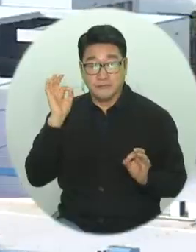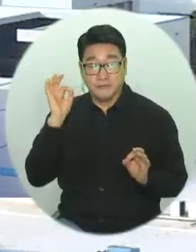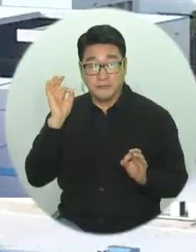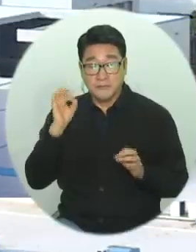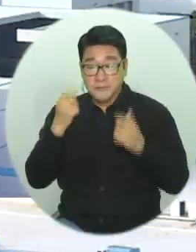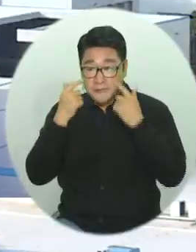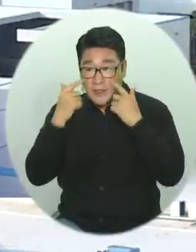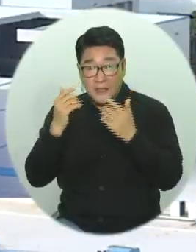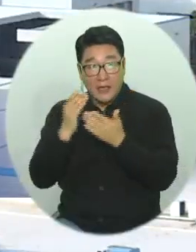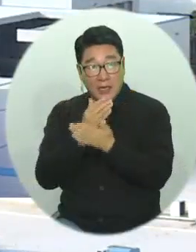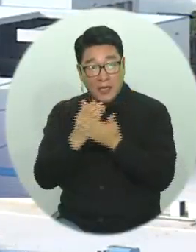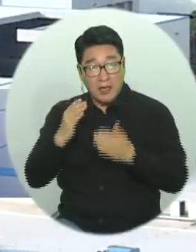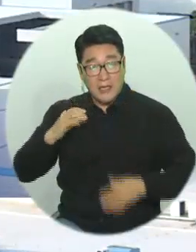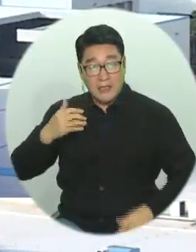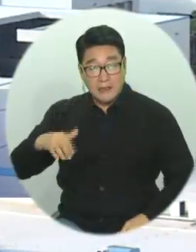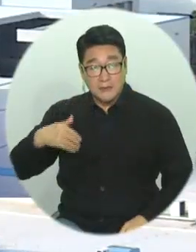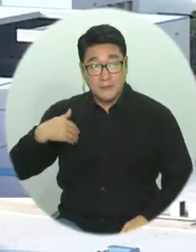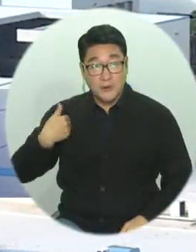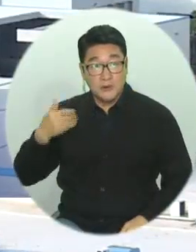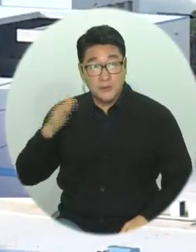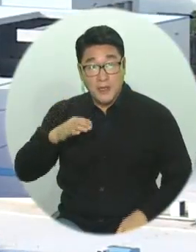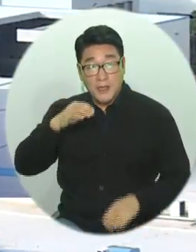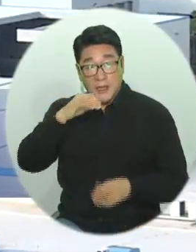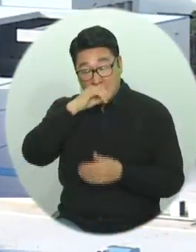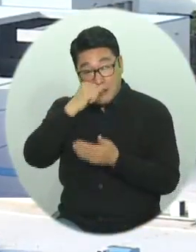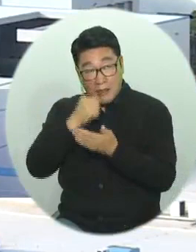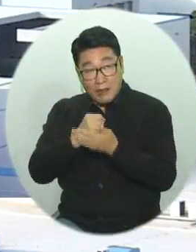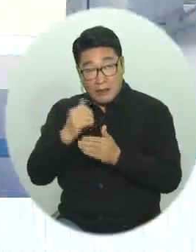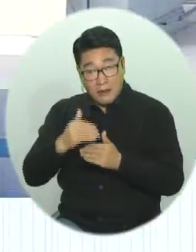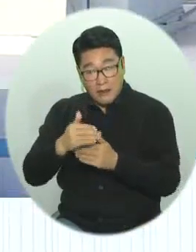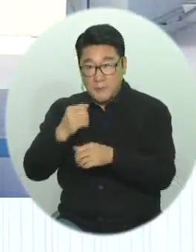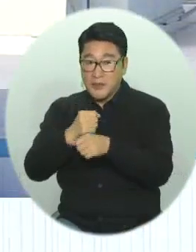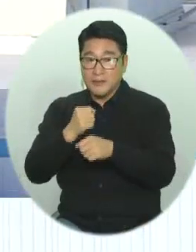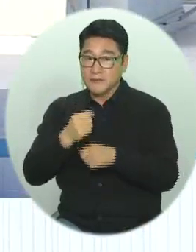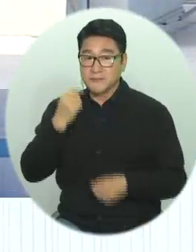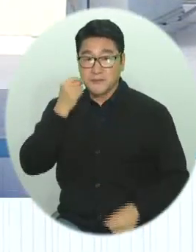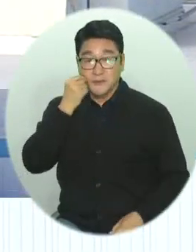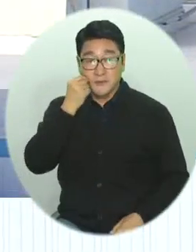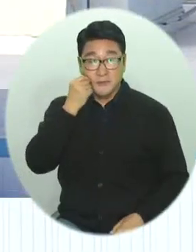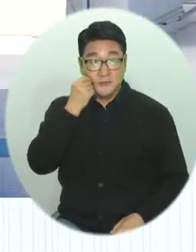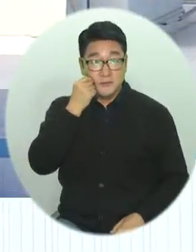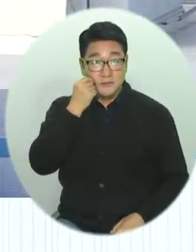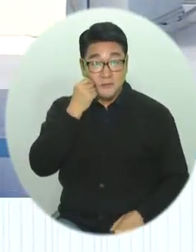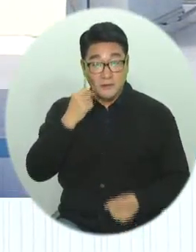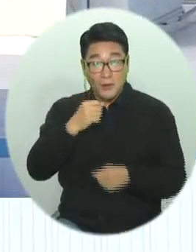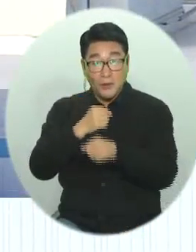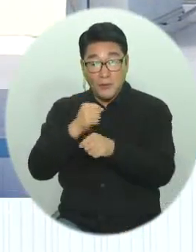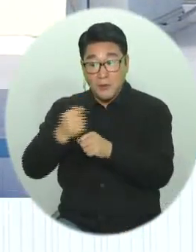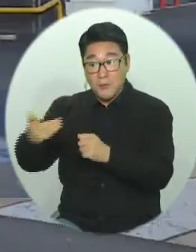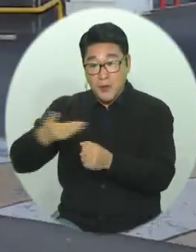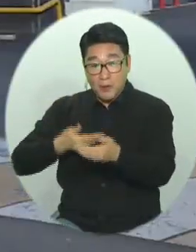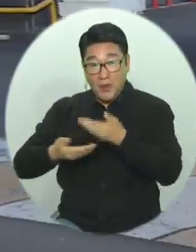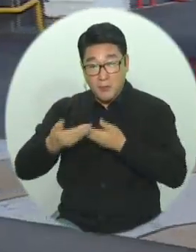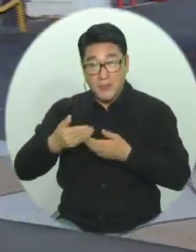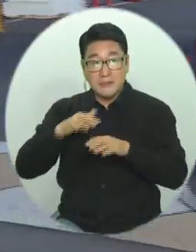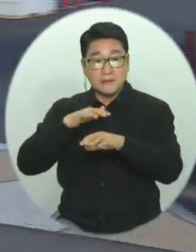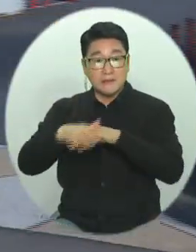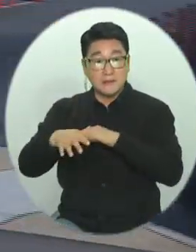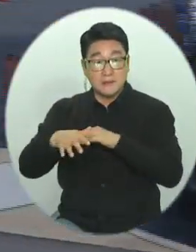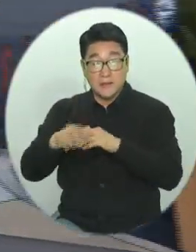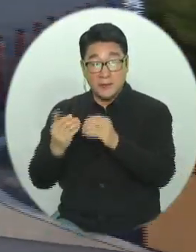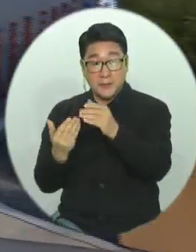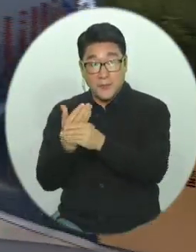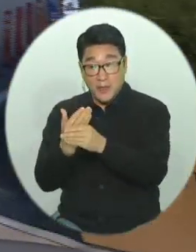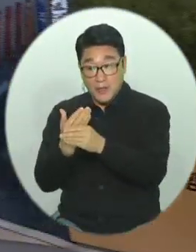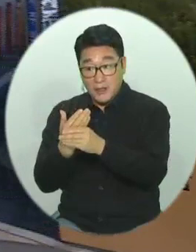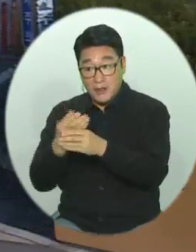정확히 파악은 안 됩니다만은 아마 정상적인 생산은 힘들 거예요. 생산을 하면 우리가 납품을 받는 구조이기 때문에. 사고가